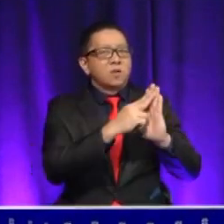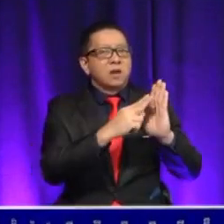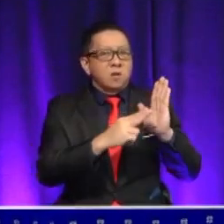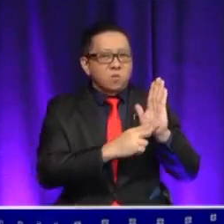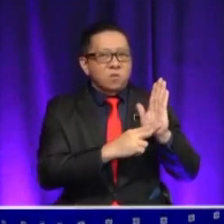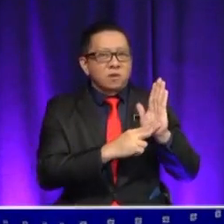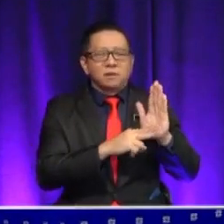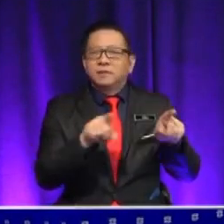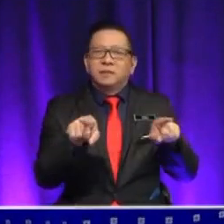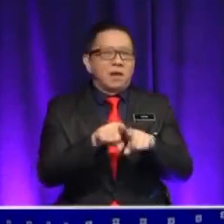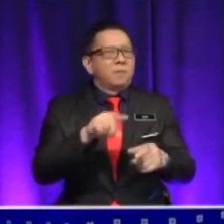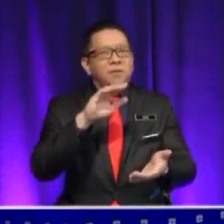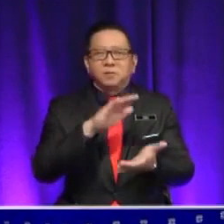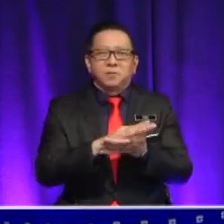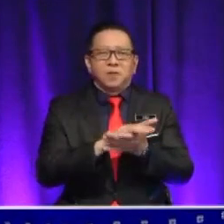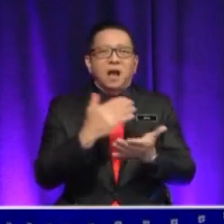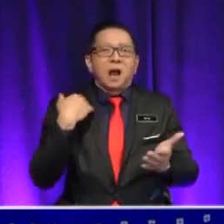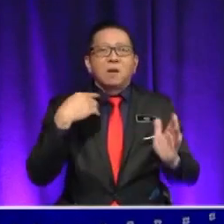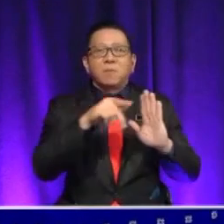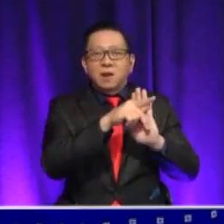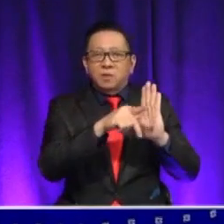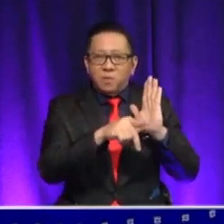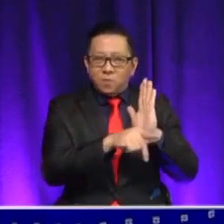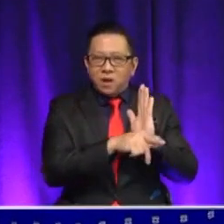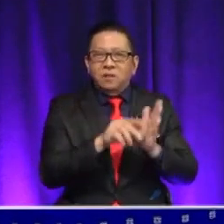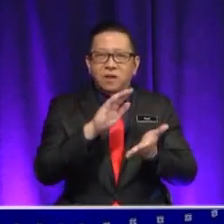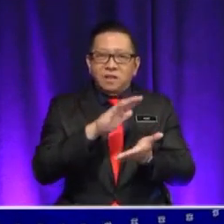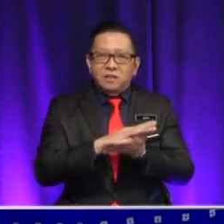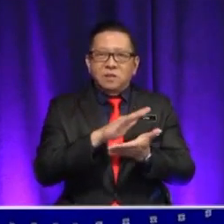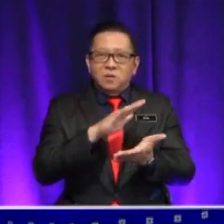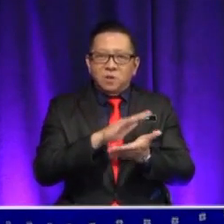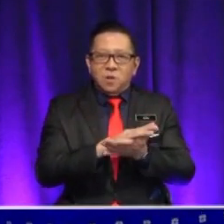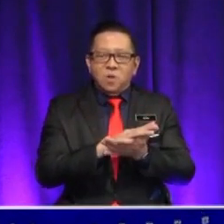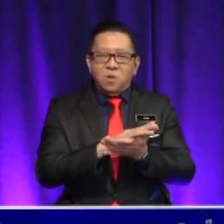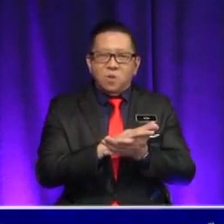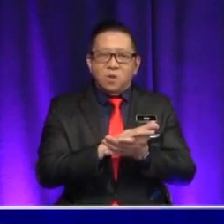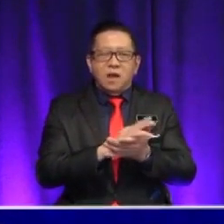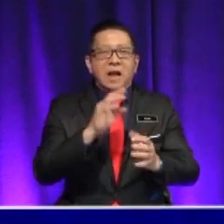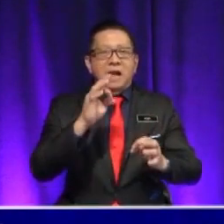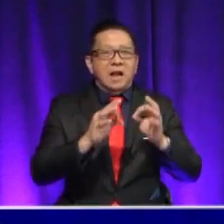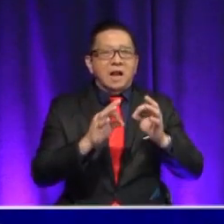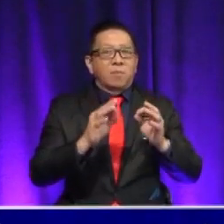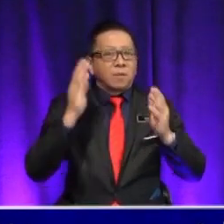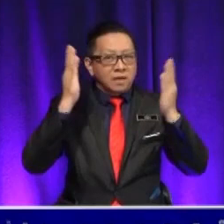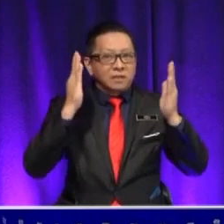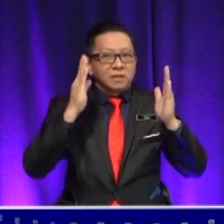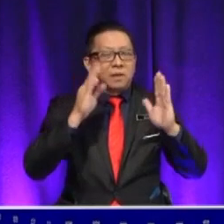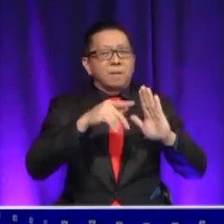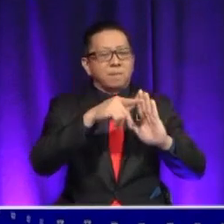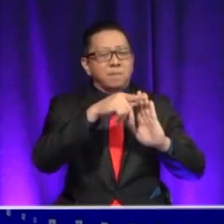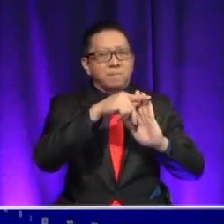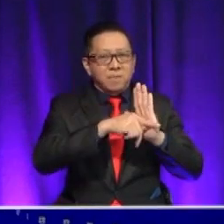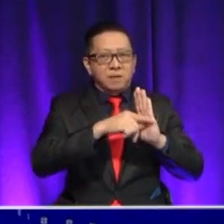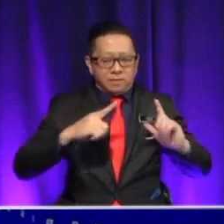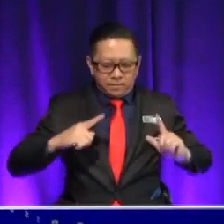pun kita ada undang-undang. Betul. Kalau di Malaysia, undang-undang yang tertinggi ialah Perlembagaan Persekutuan.